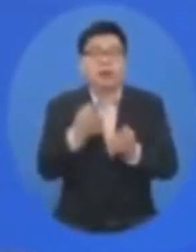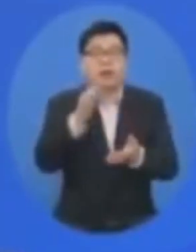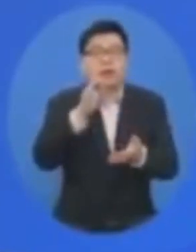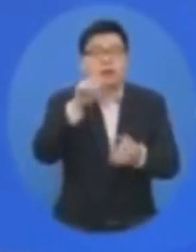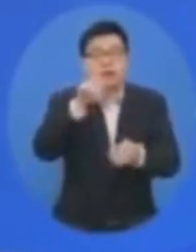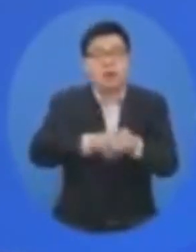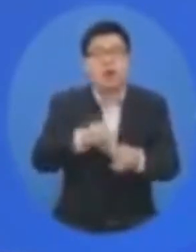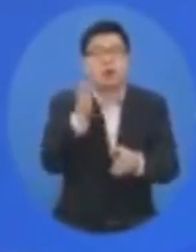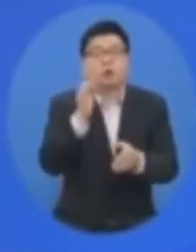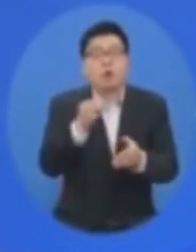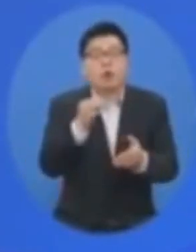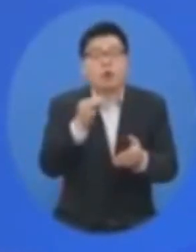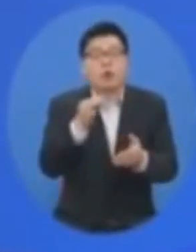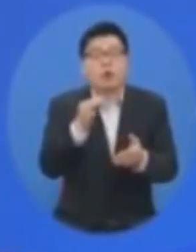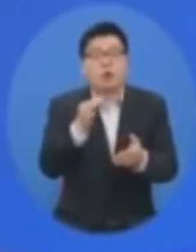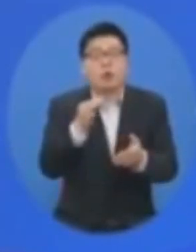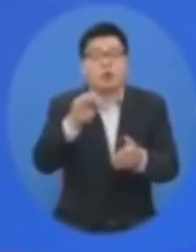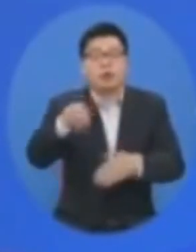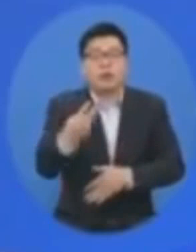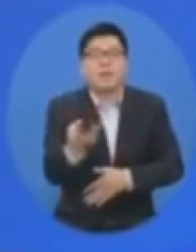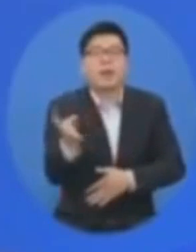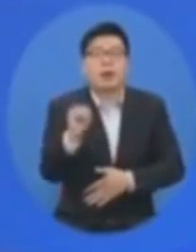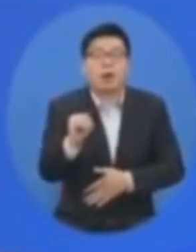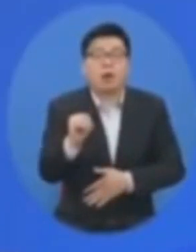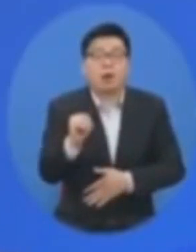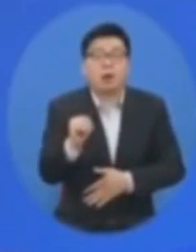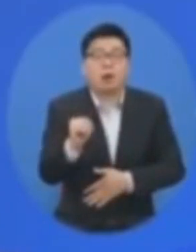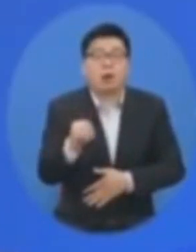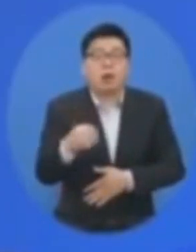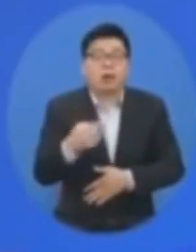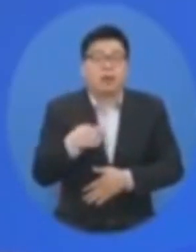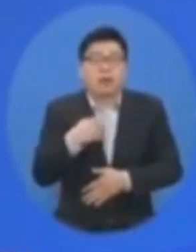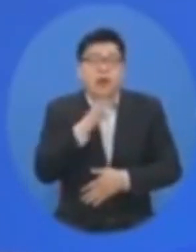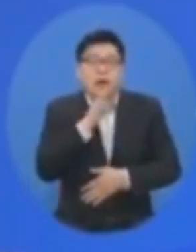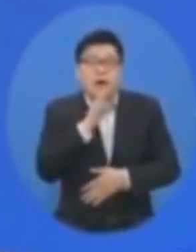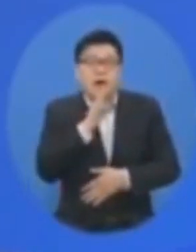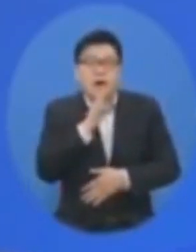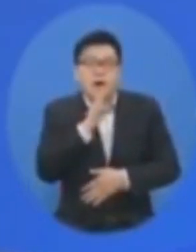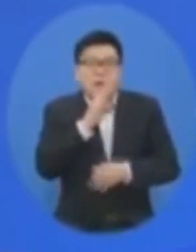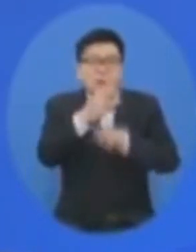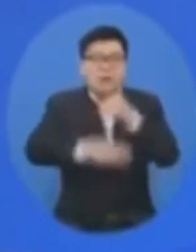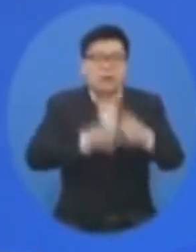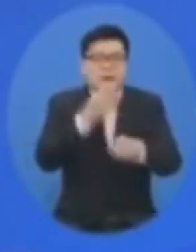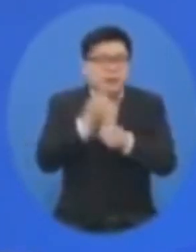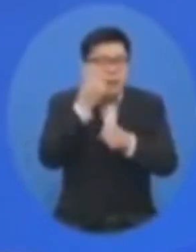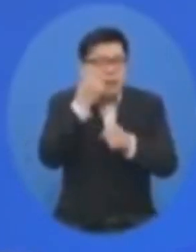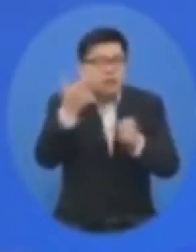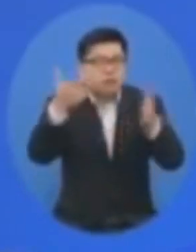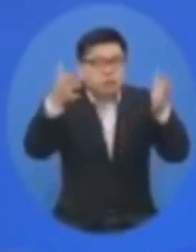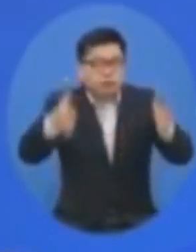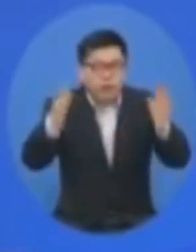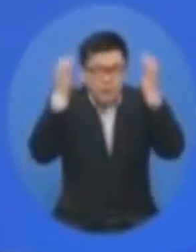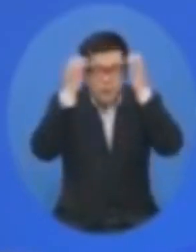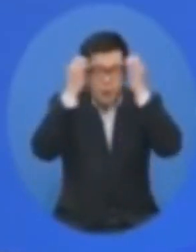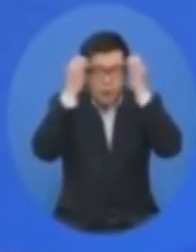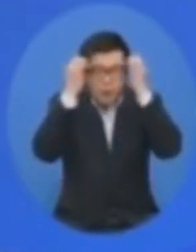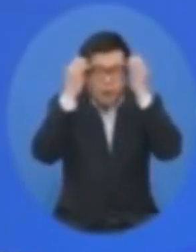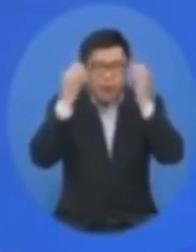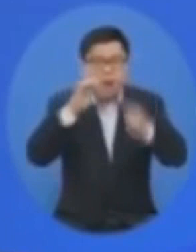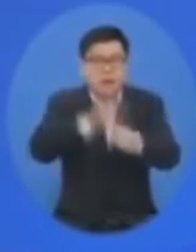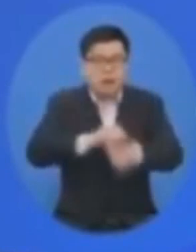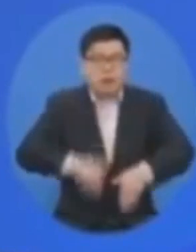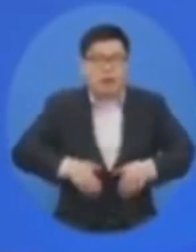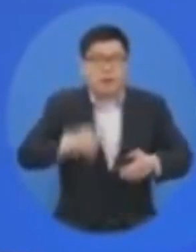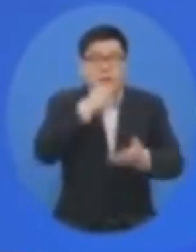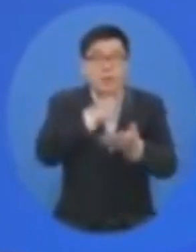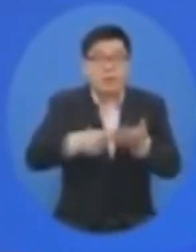비용을 내가 그 고생고생해서 땅 한 평 안 팔고 3년 6개월 고생을 해서 경남도 빚을 제로로